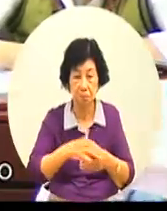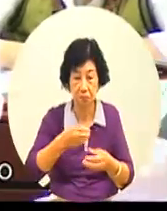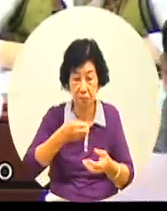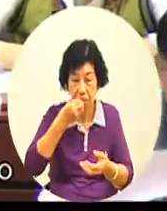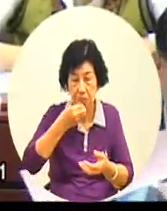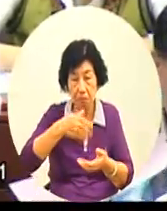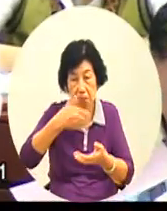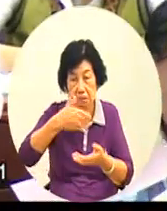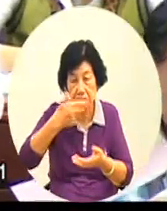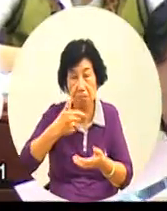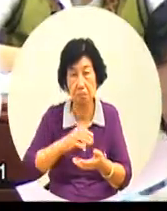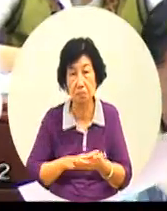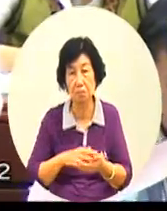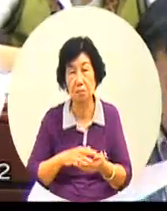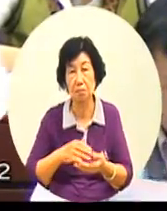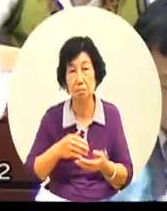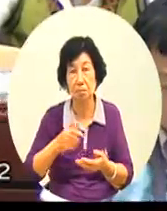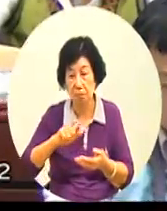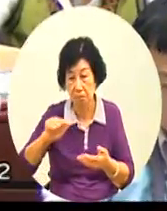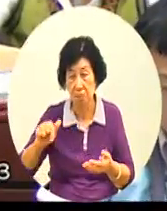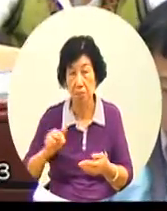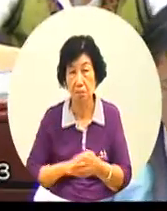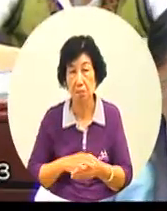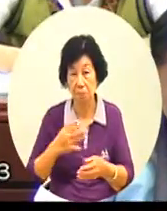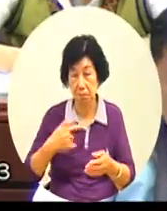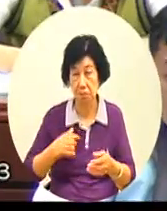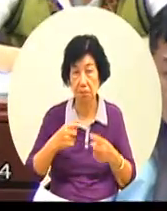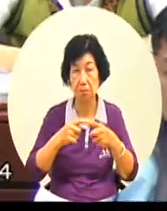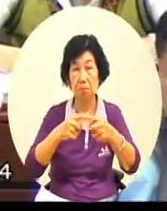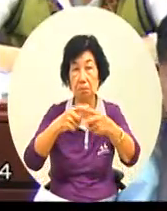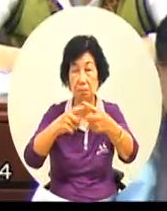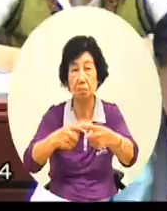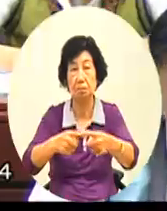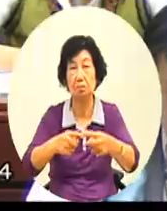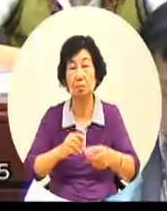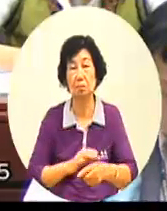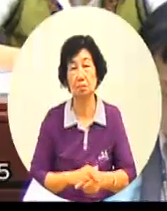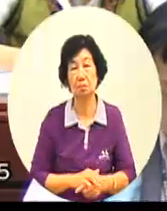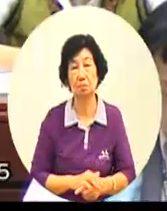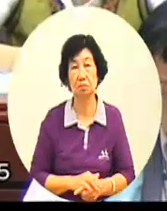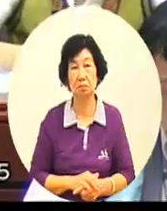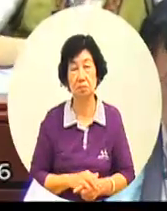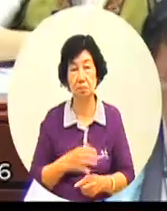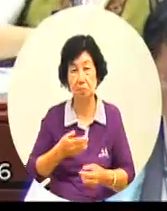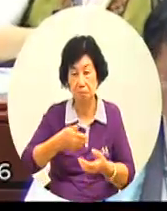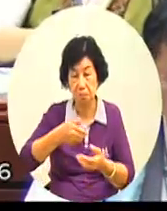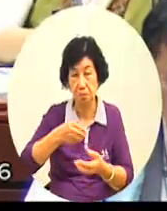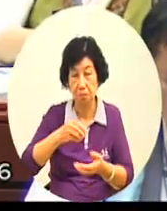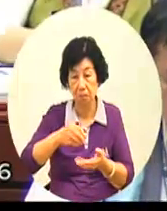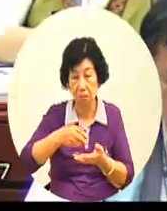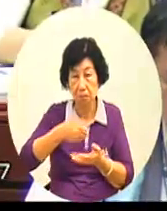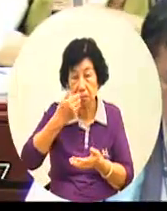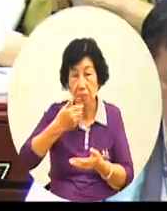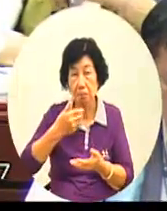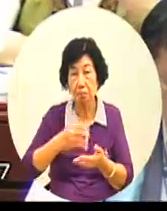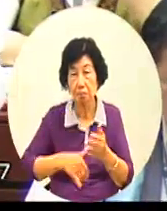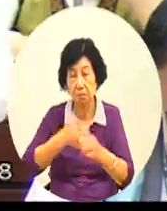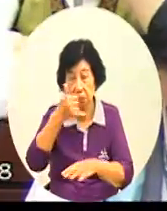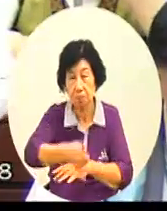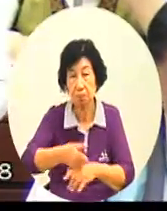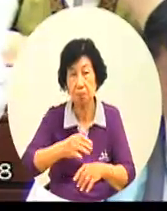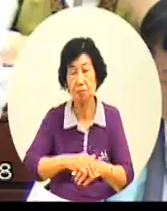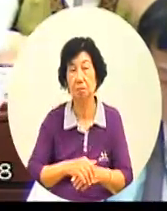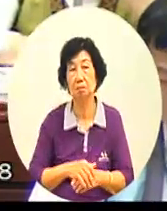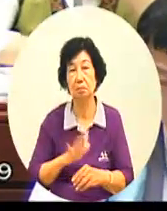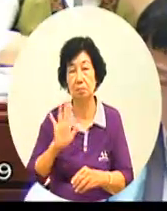次吃到我去都对，那我吃过两次，我都没有吃到这样啊，所以